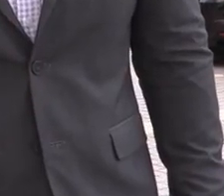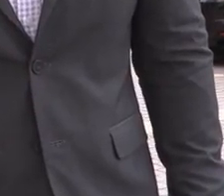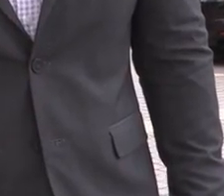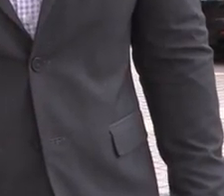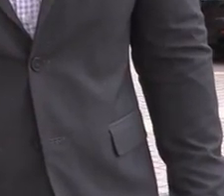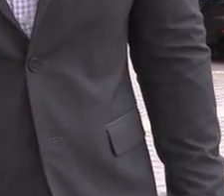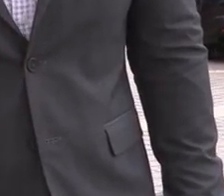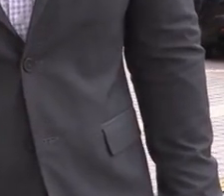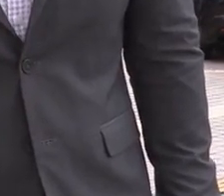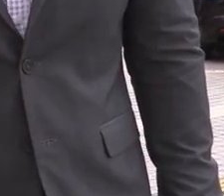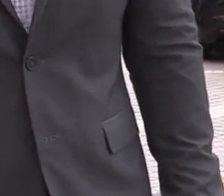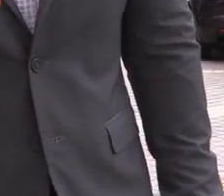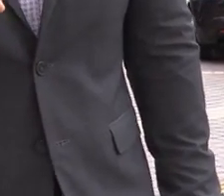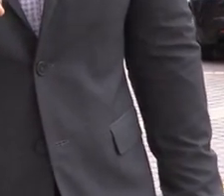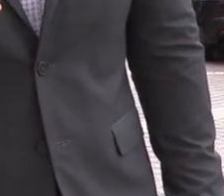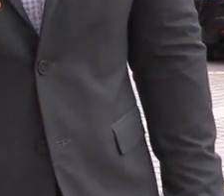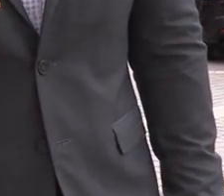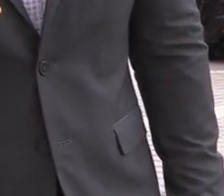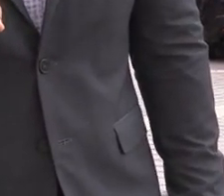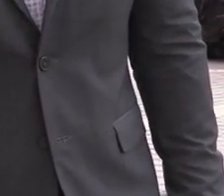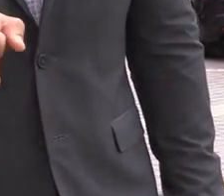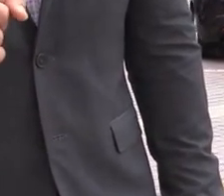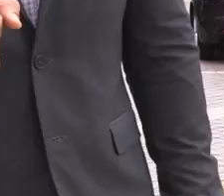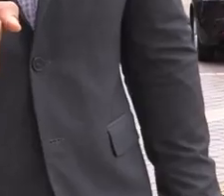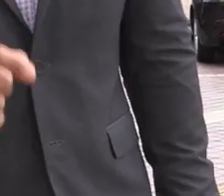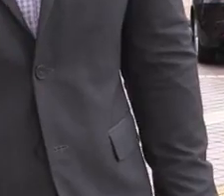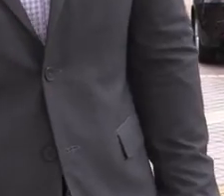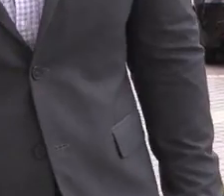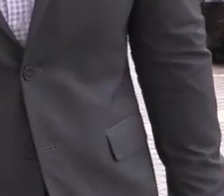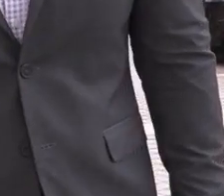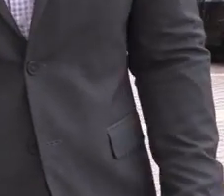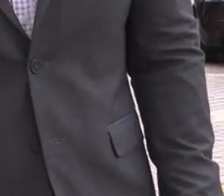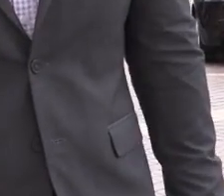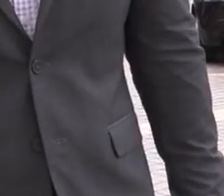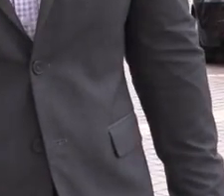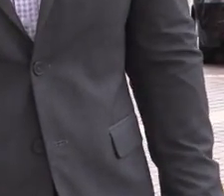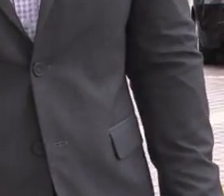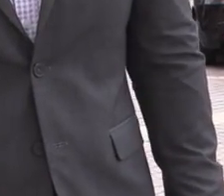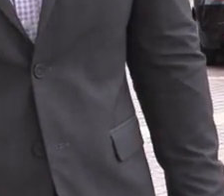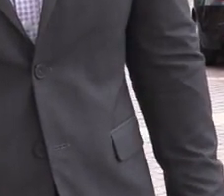semuanya kini dalam Buletin TV3. Dan pastikan anda subscribe YouTube Buletin TV3.